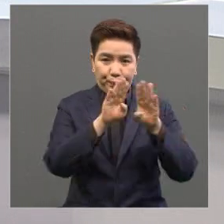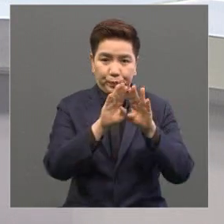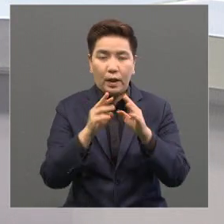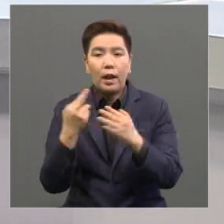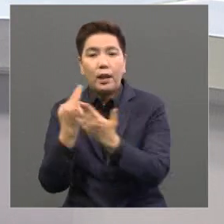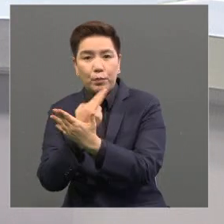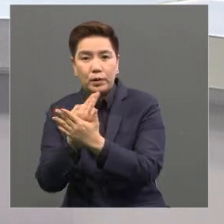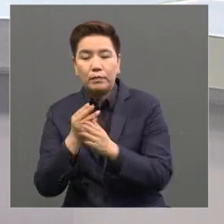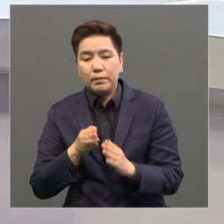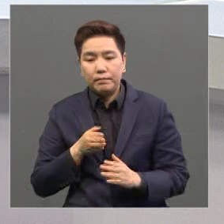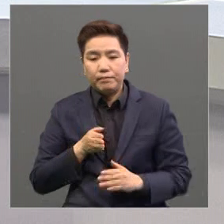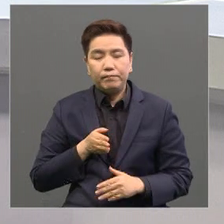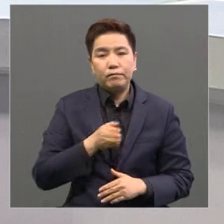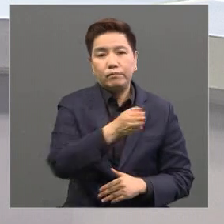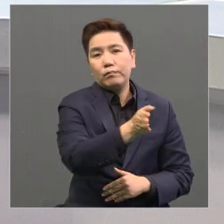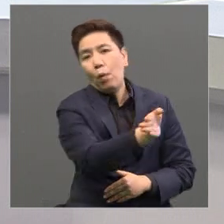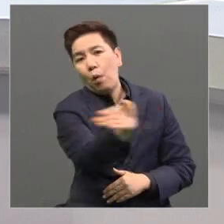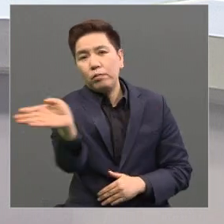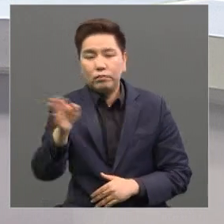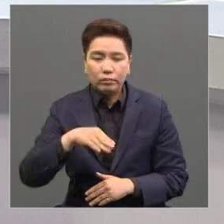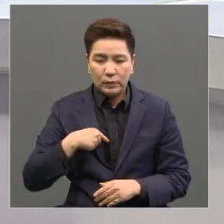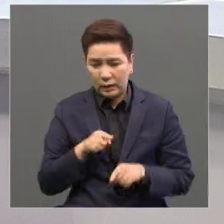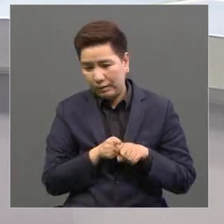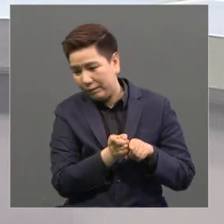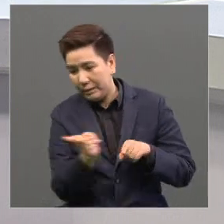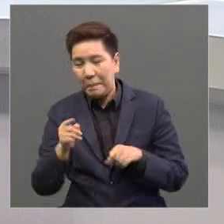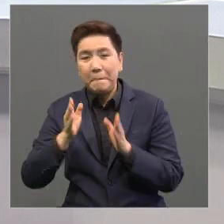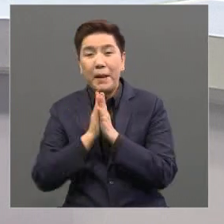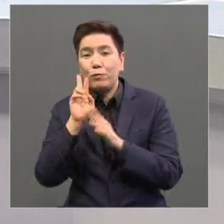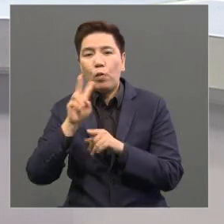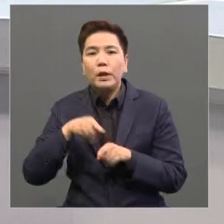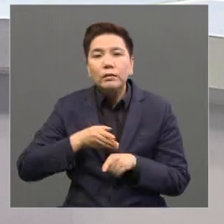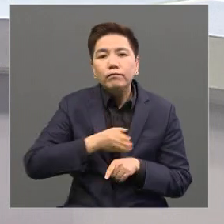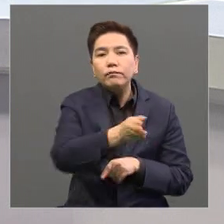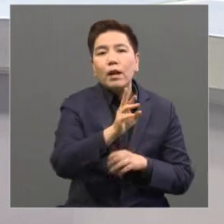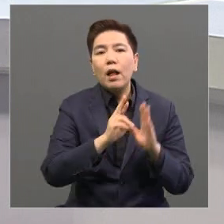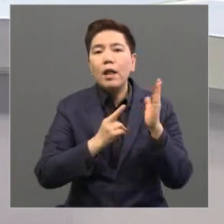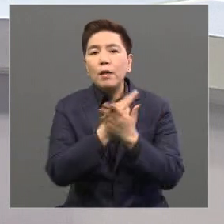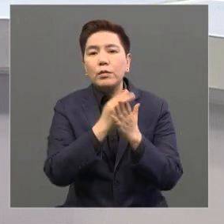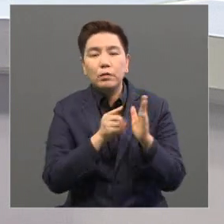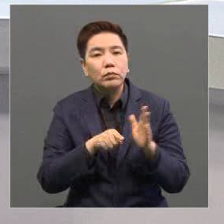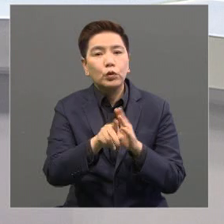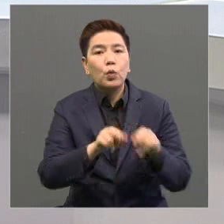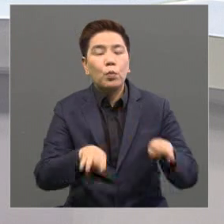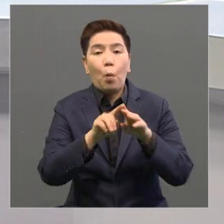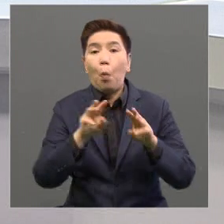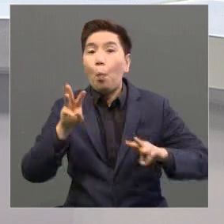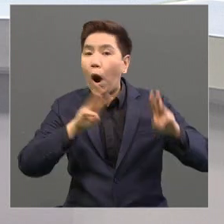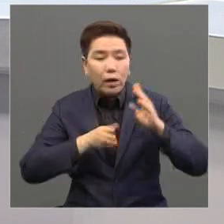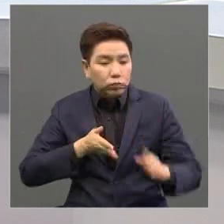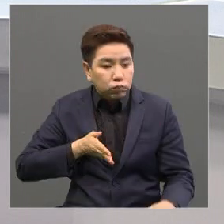มันอาจจะเป็นเส้นทางที่ค่อนข้างที่จะอ้อมนิดนึงไกลกว่านิดนึงแต่ปรากฏว่ารถไม่ติดเลยค่ะ